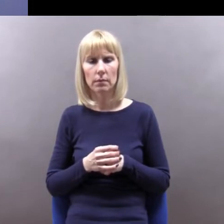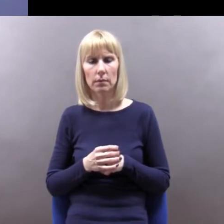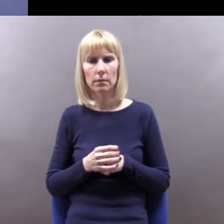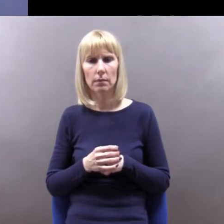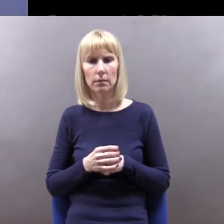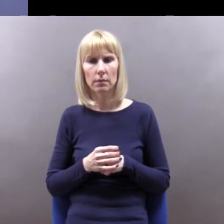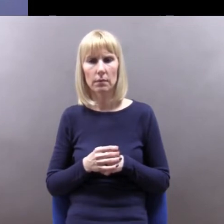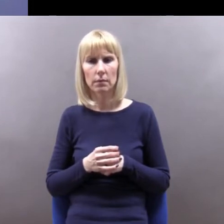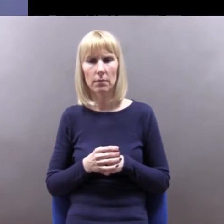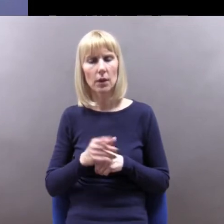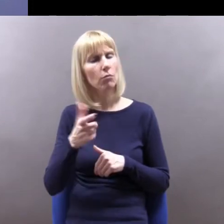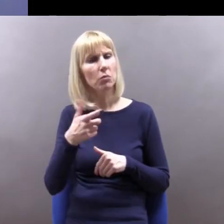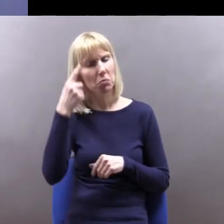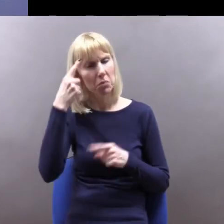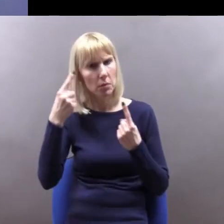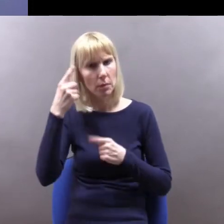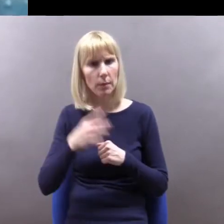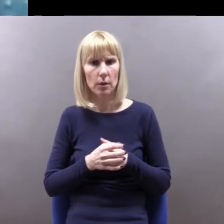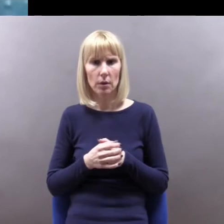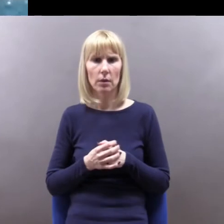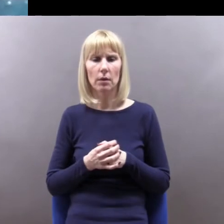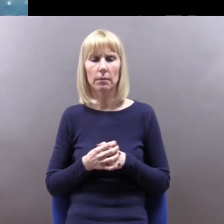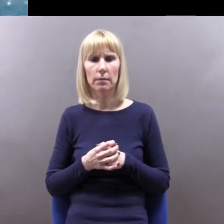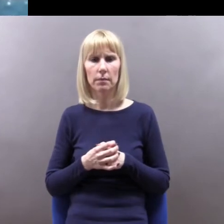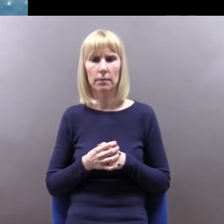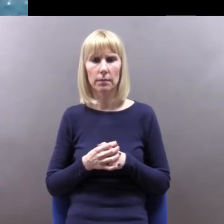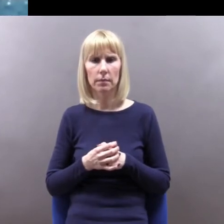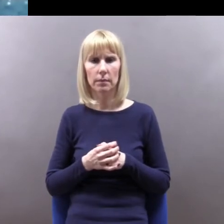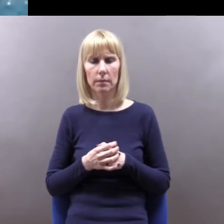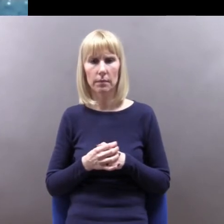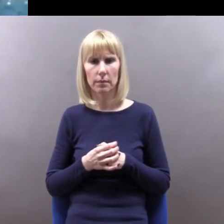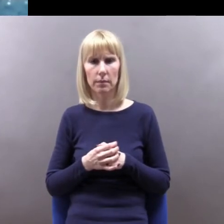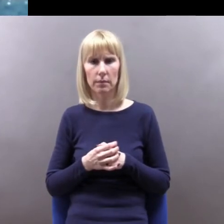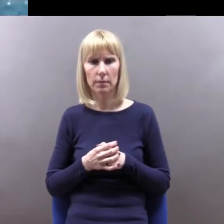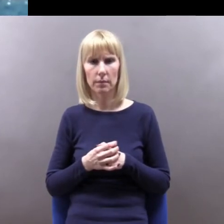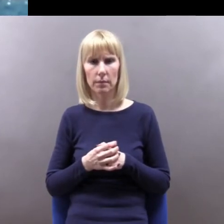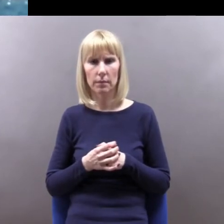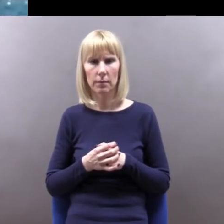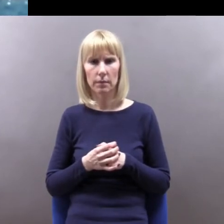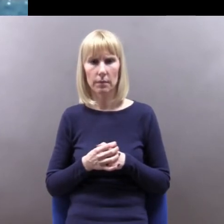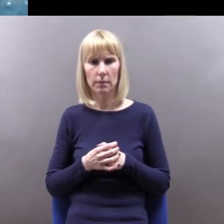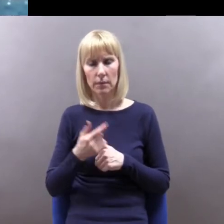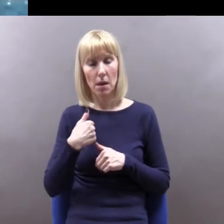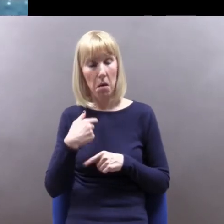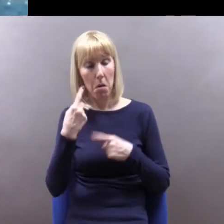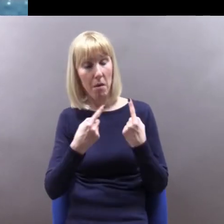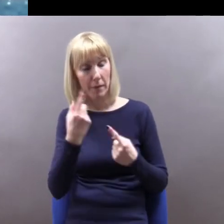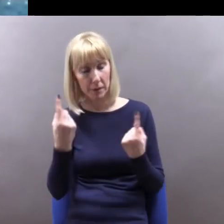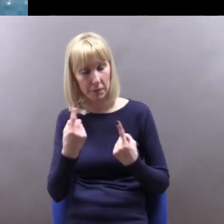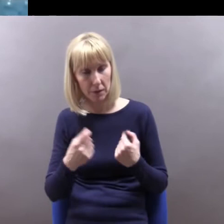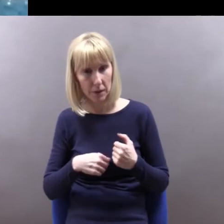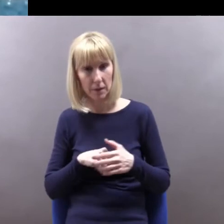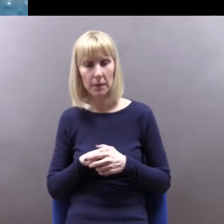ich dostępności? Znaczy to może ja zacznę. Opowiem wam sytuację. Kiedyś